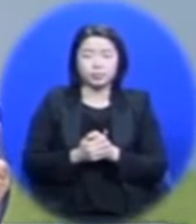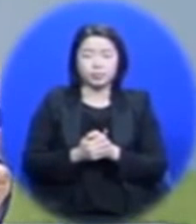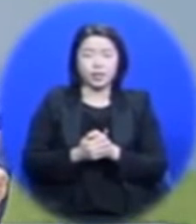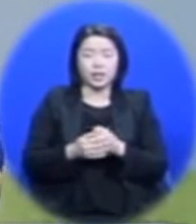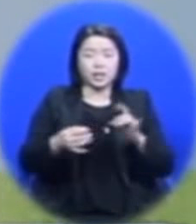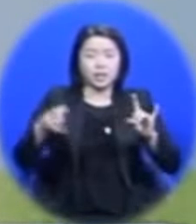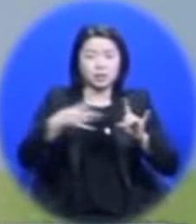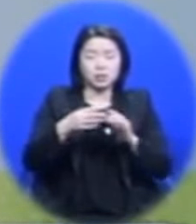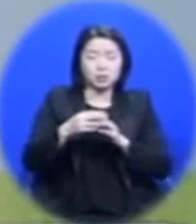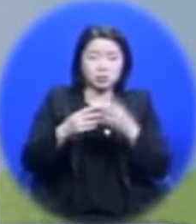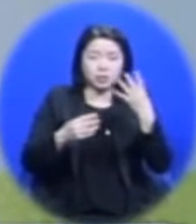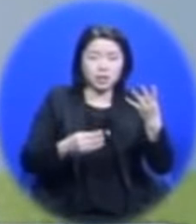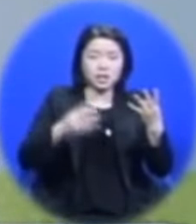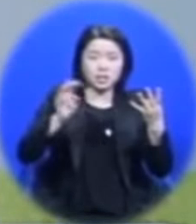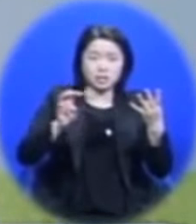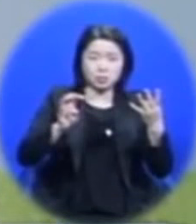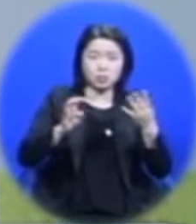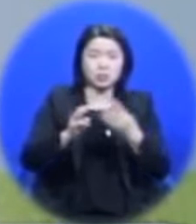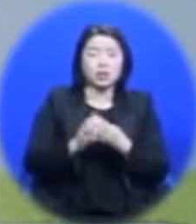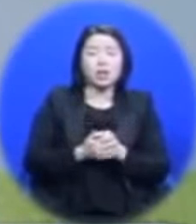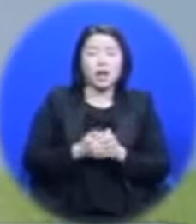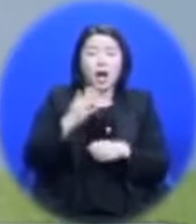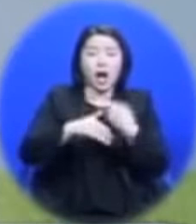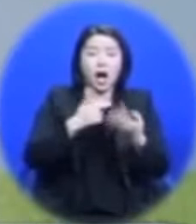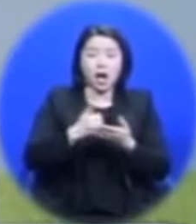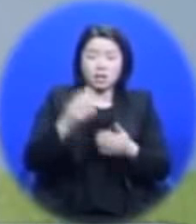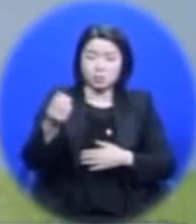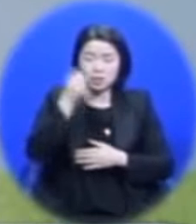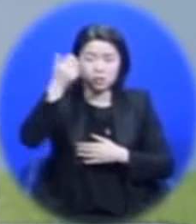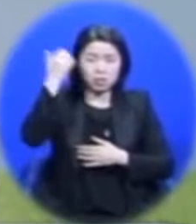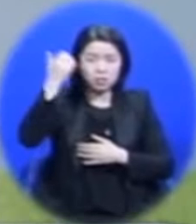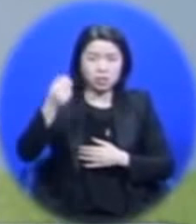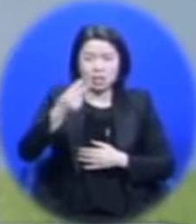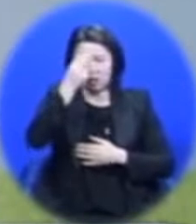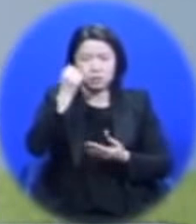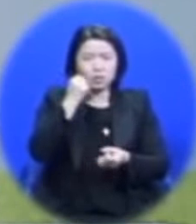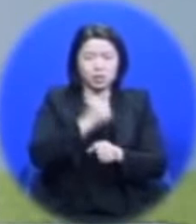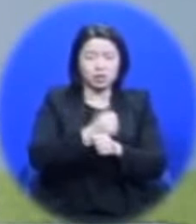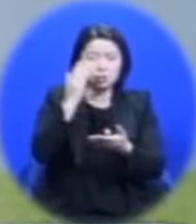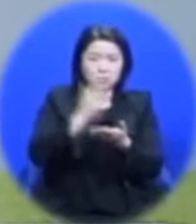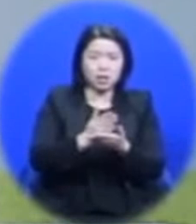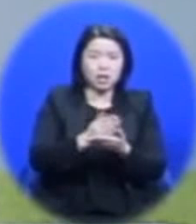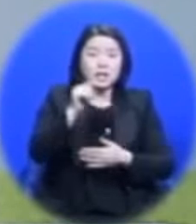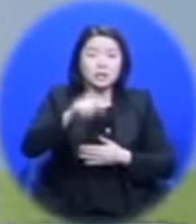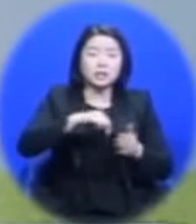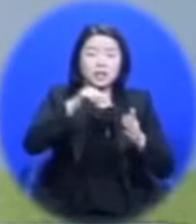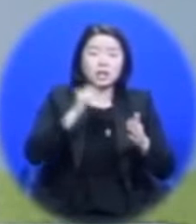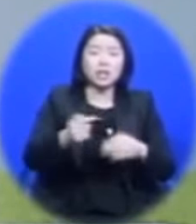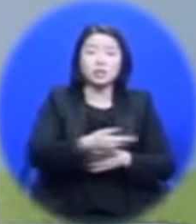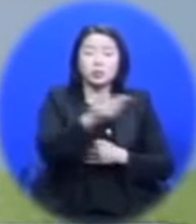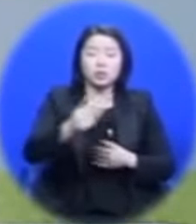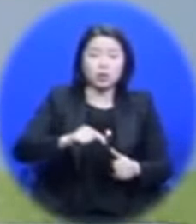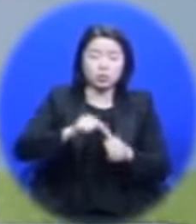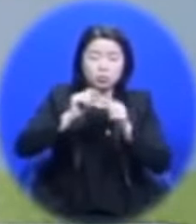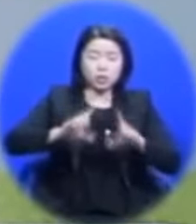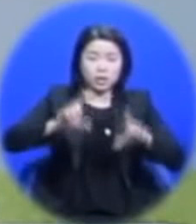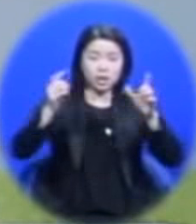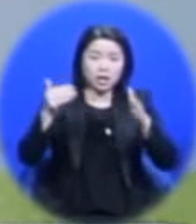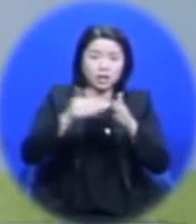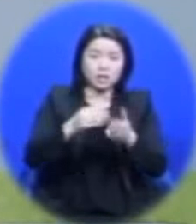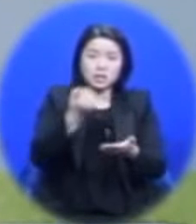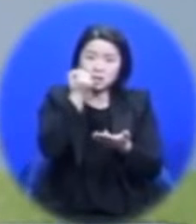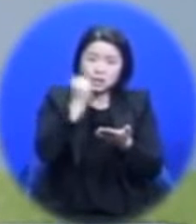에베소서 4장 30절에 하나님의 성령을 근심하게 하지 마라. 그 안에서 너희가 구원의 날까지 인치심을